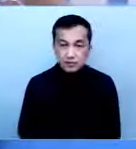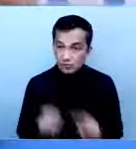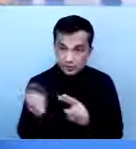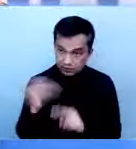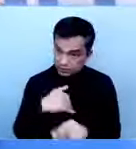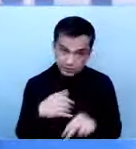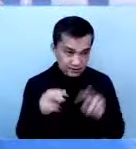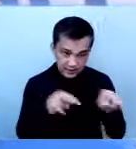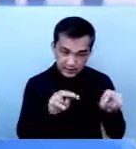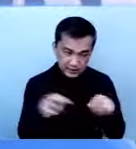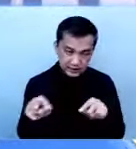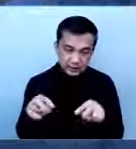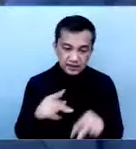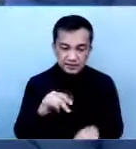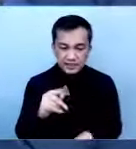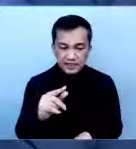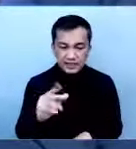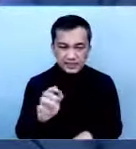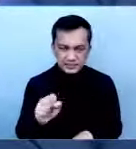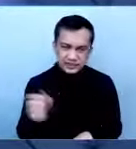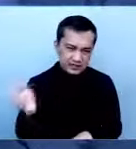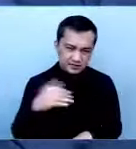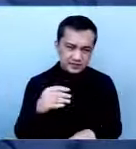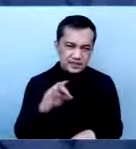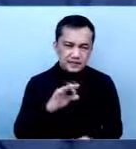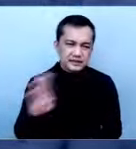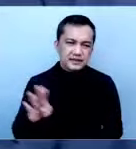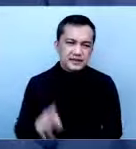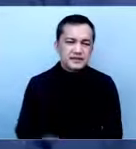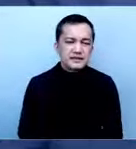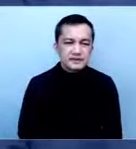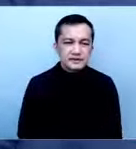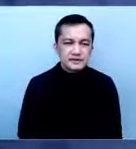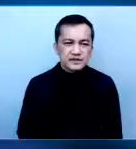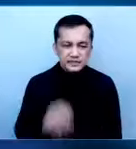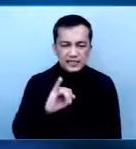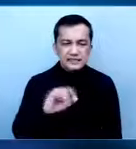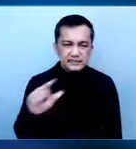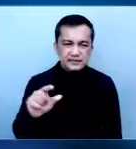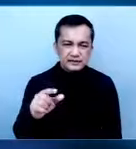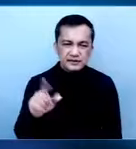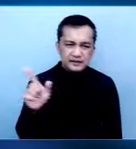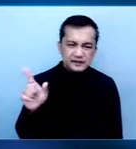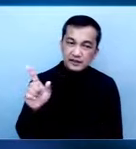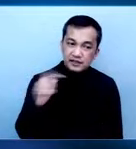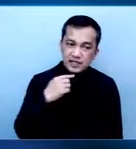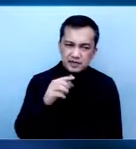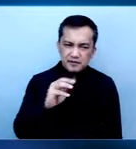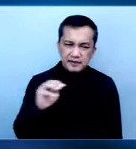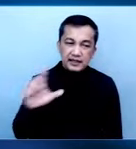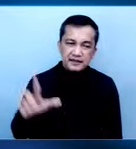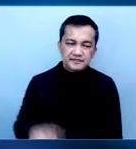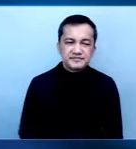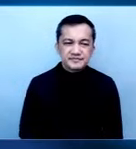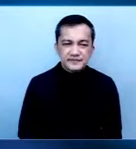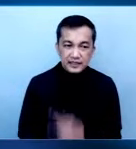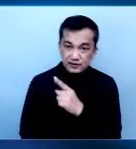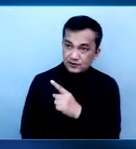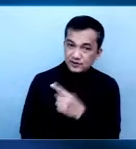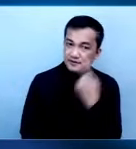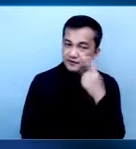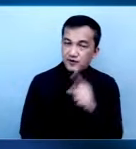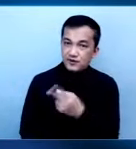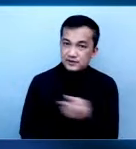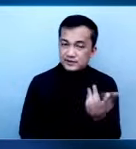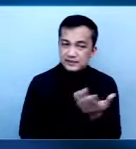nyo lang po kami sa Facebook page namin, Fairy Play. And then sa IG po namin, Fairy Play MNL. So, yun po, para sa mga